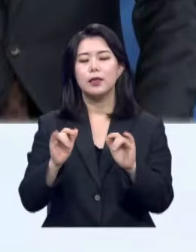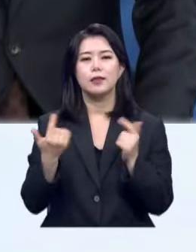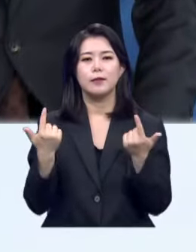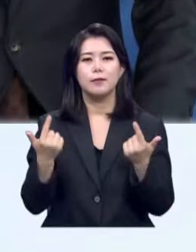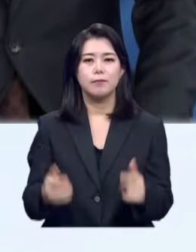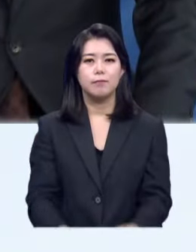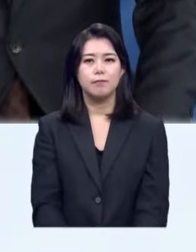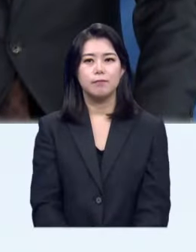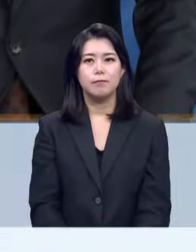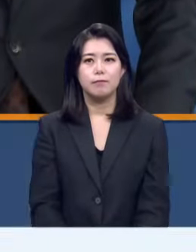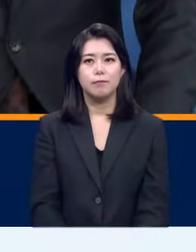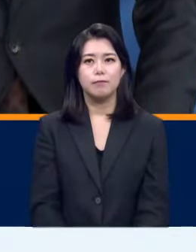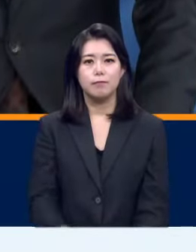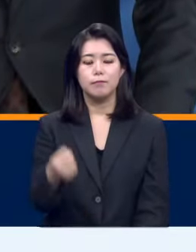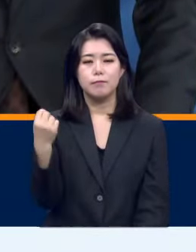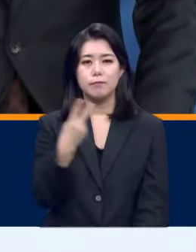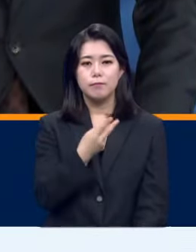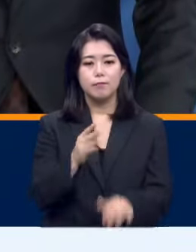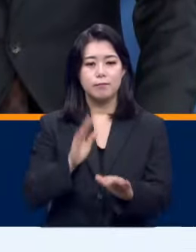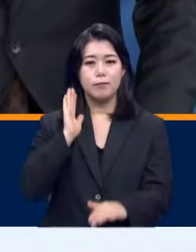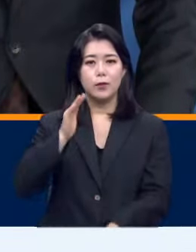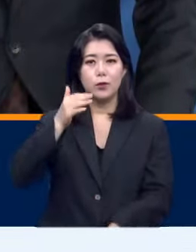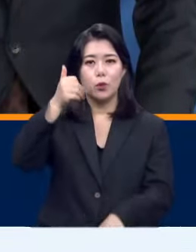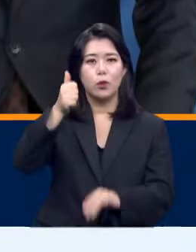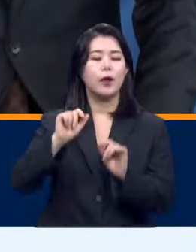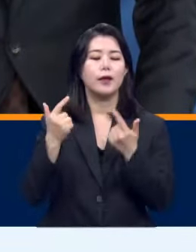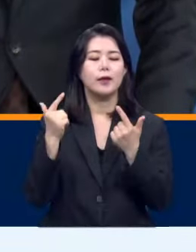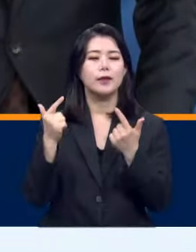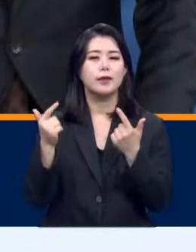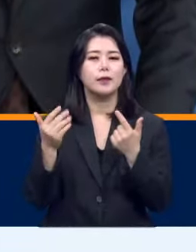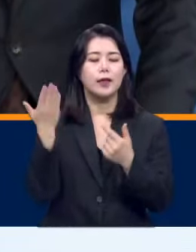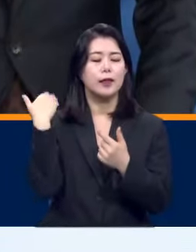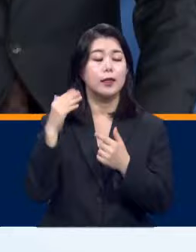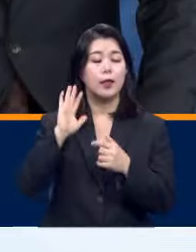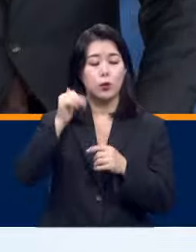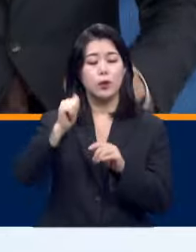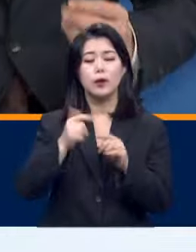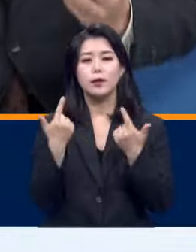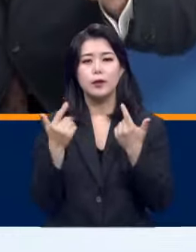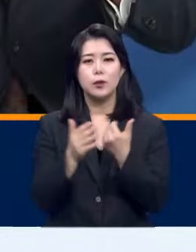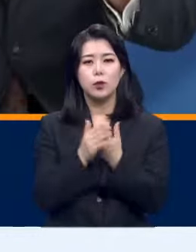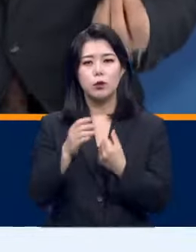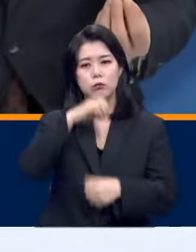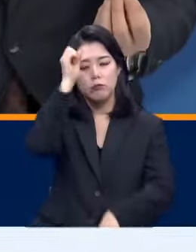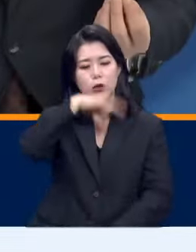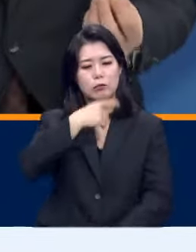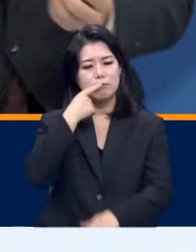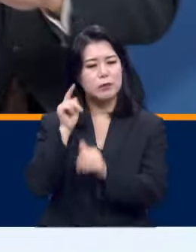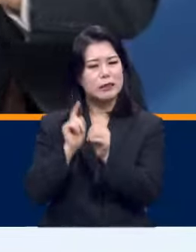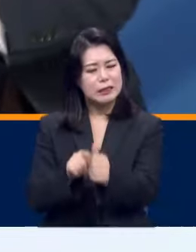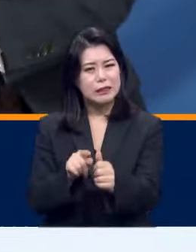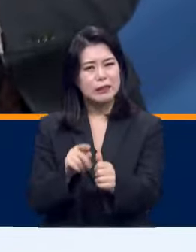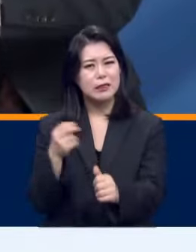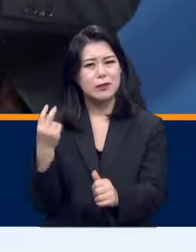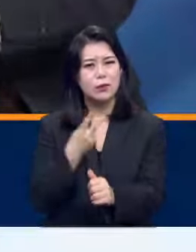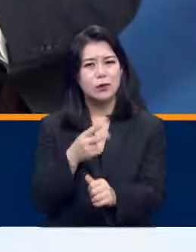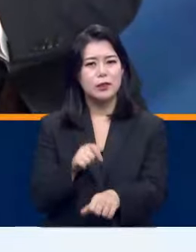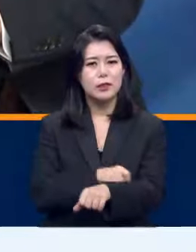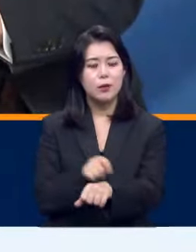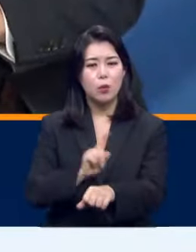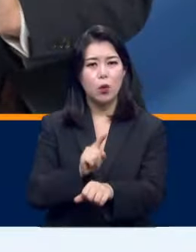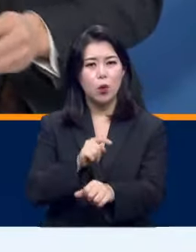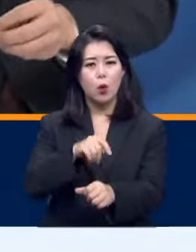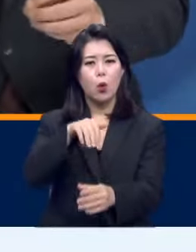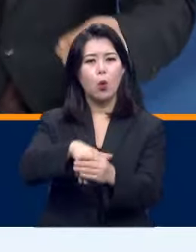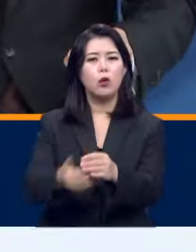번째로는 그리고 지금 대통령의 신분이 아니기 때문에 누군가에게 이렇게 무턱대고 지시를 한다거나 특히 공천에